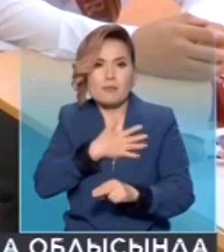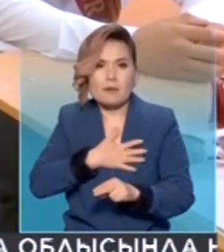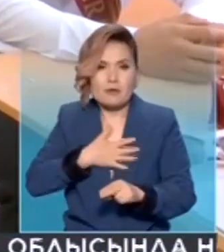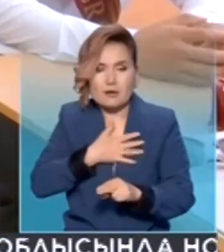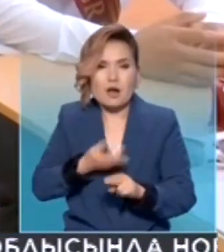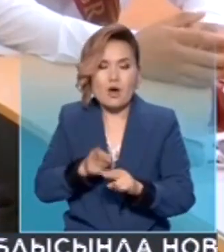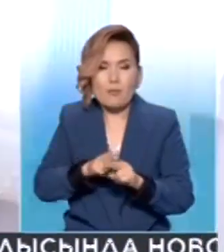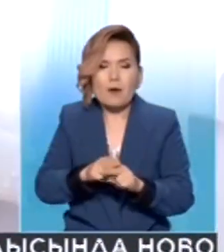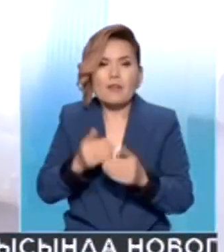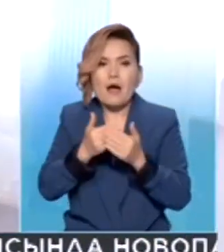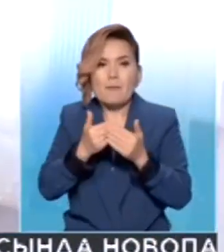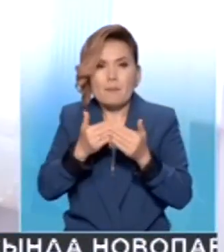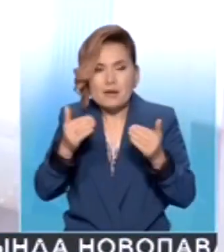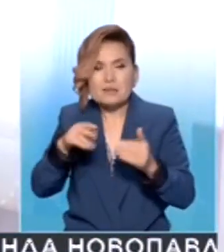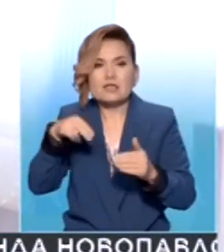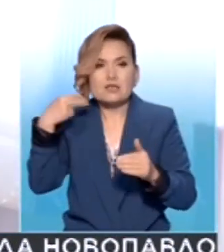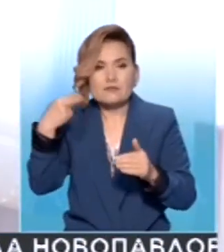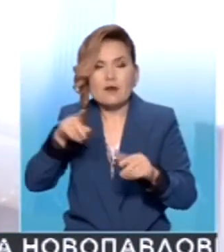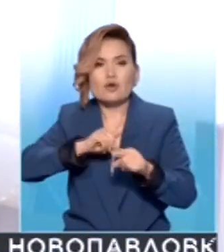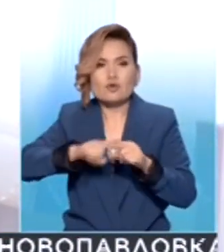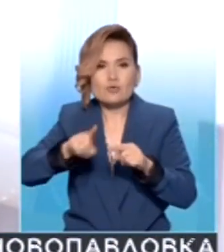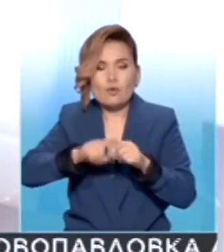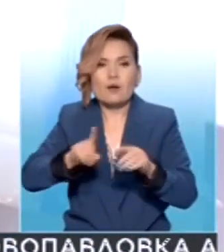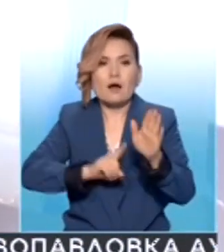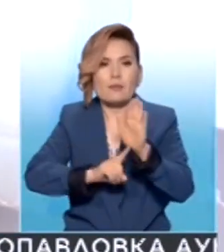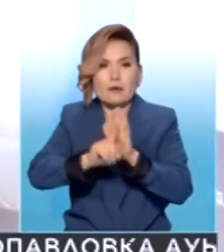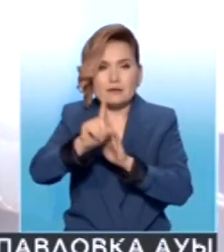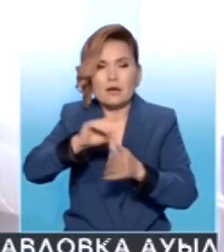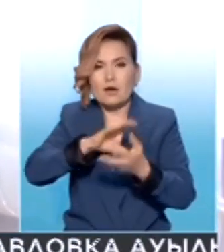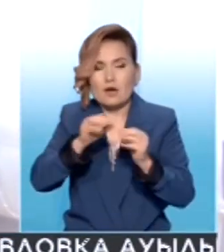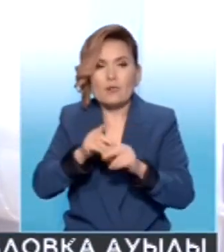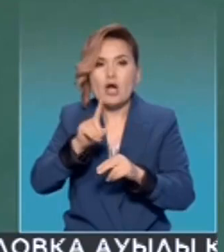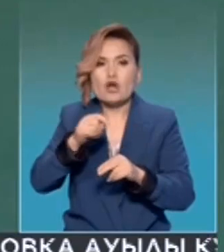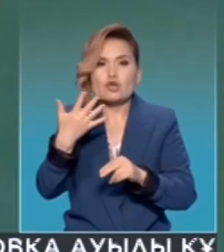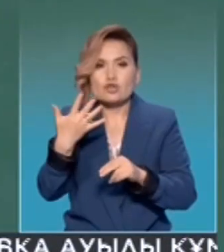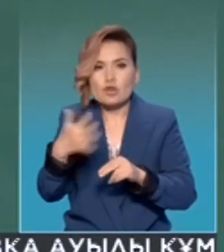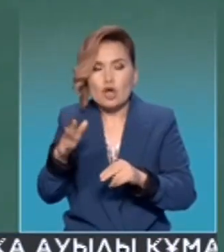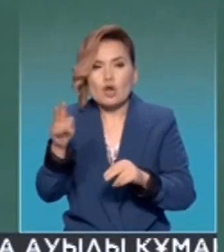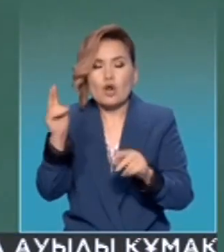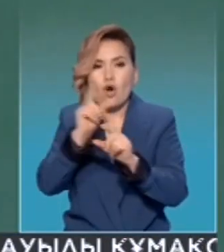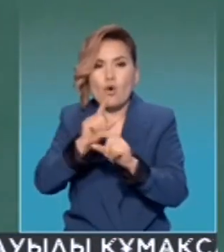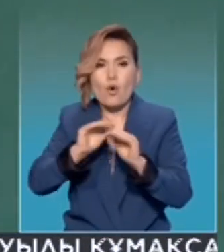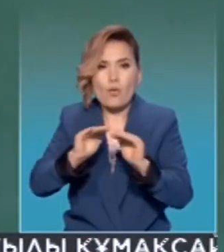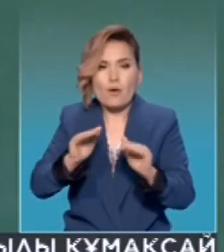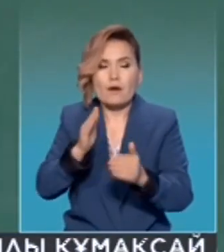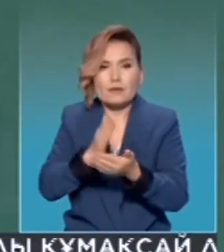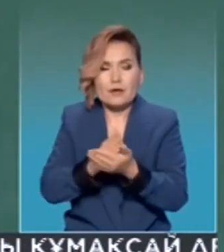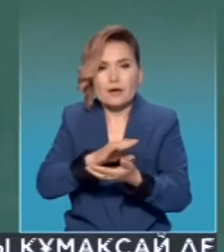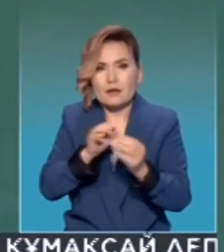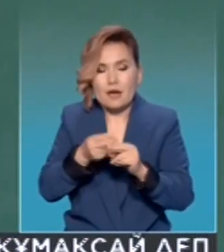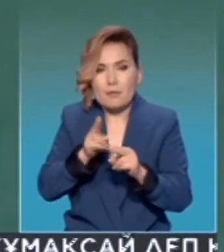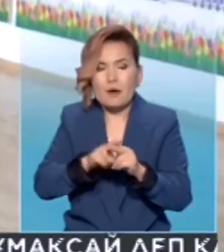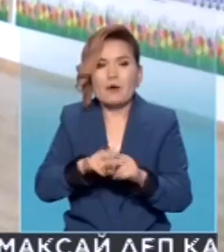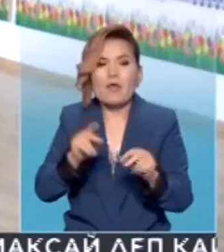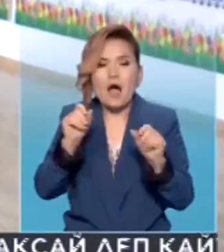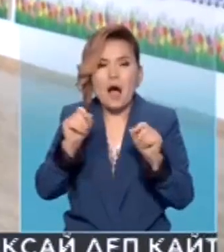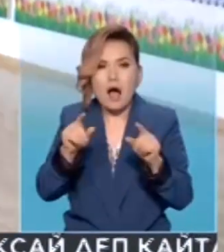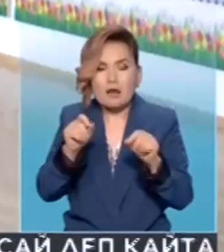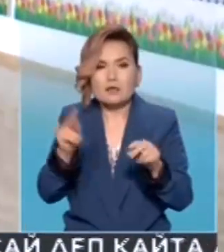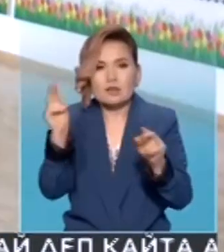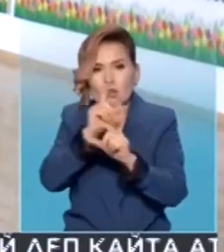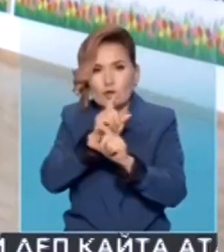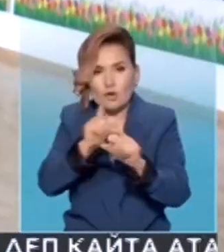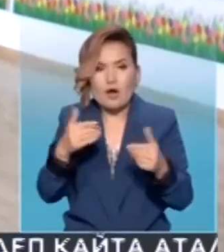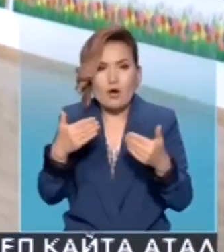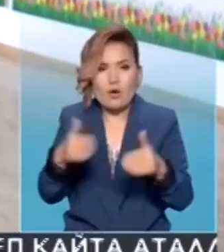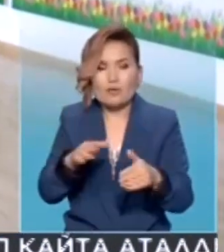соң соңғы қоңырау соғылады. Қадыр Кәрімұлы атындағы мектепте 150 оқушы болса, соның үшеуі биыл алтын ұяларынан түлеп ұшады.